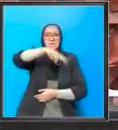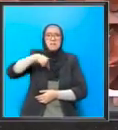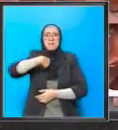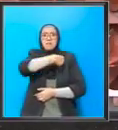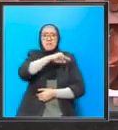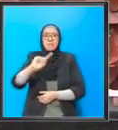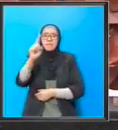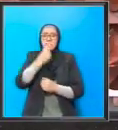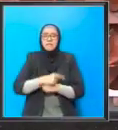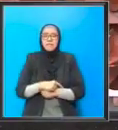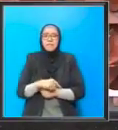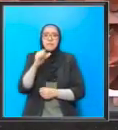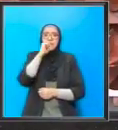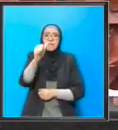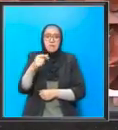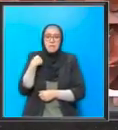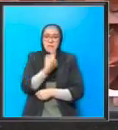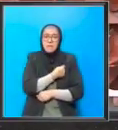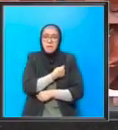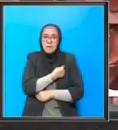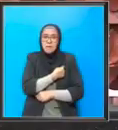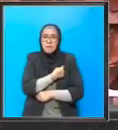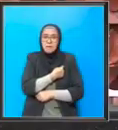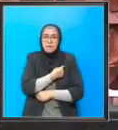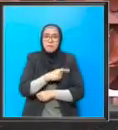rute bukan saja kita